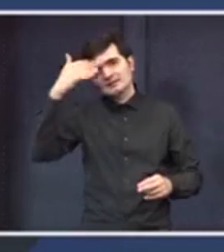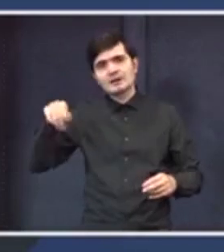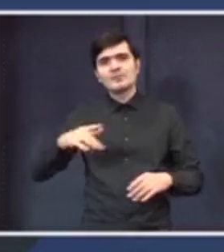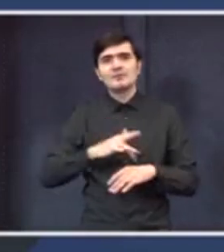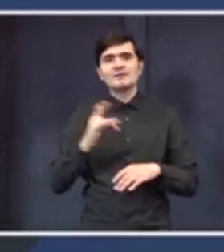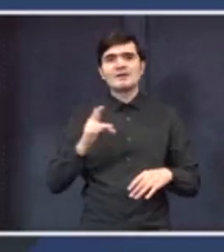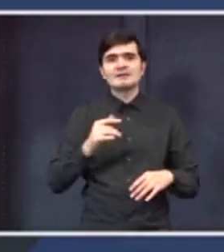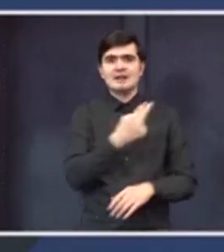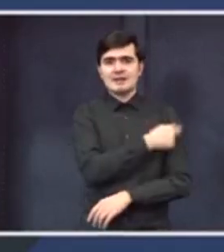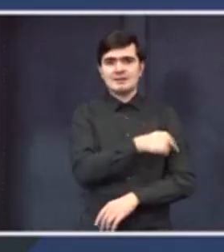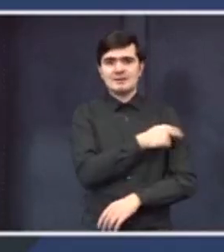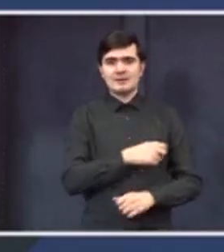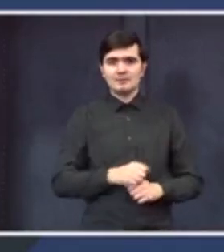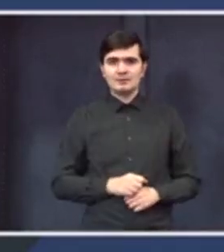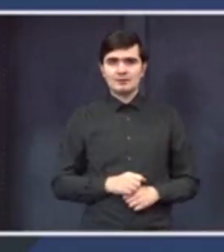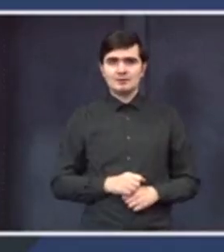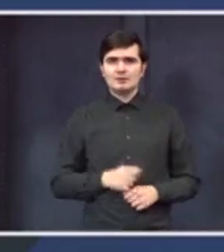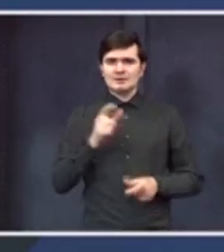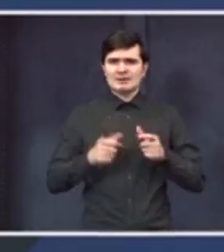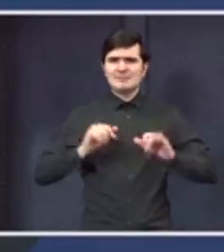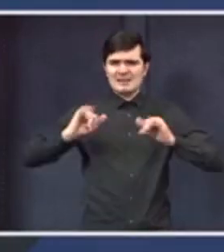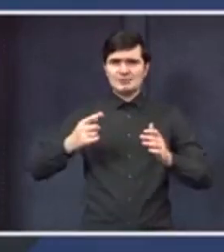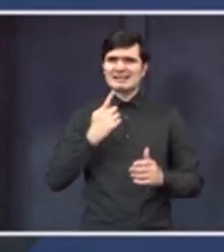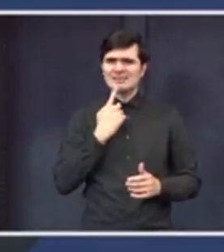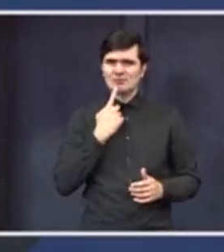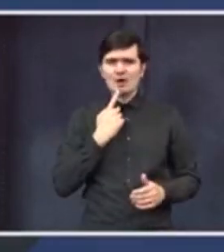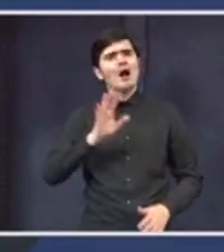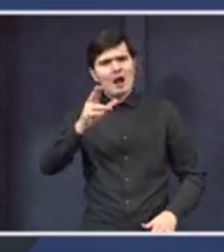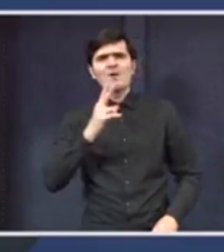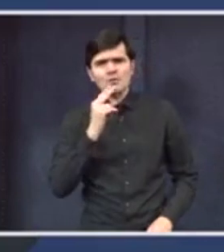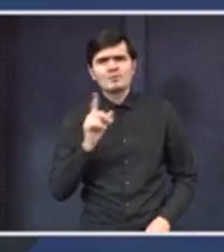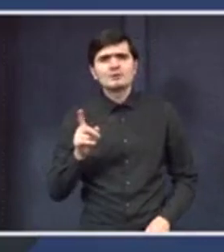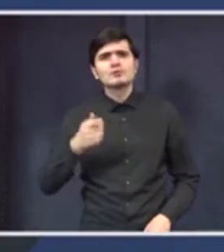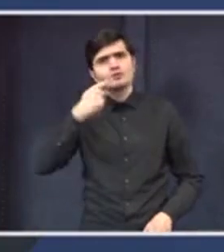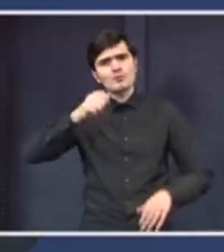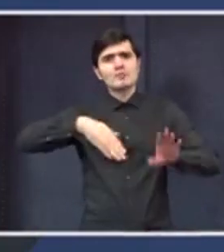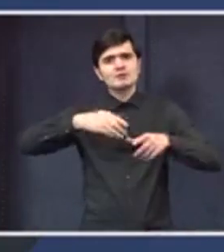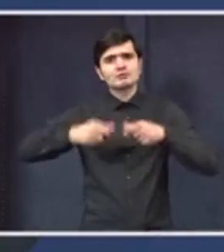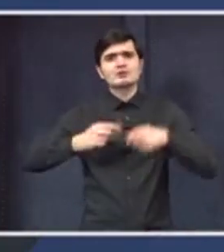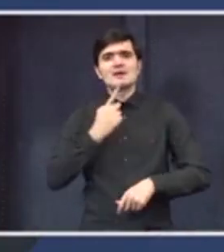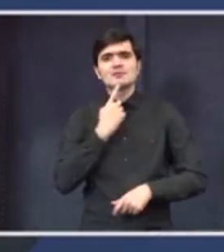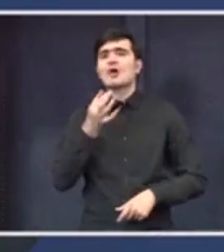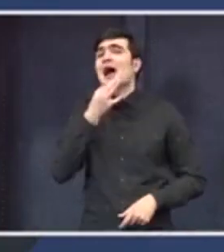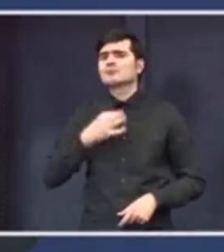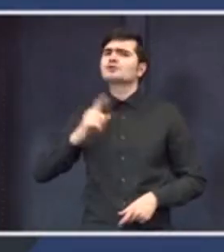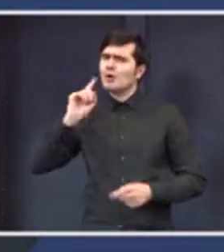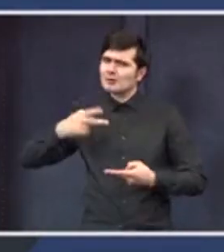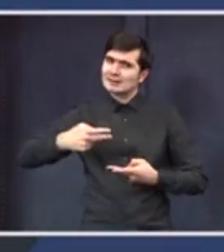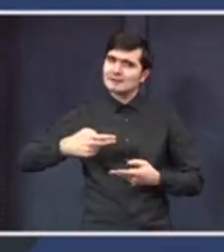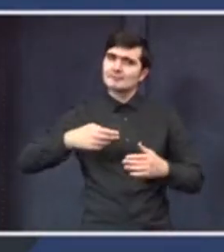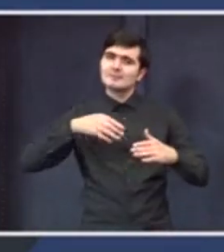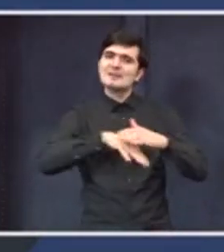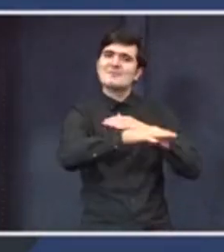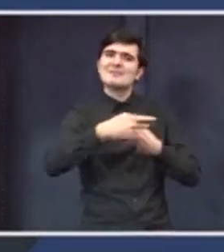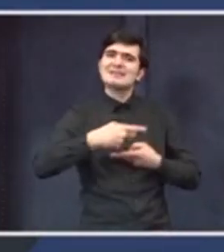infecții nosocomiale. Punctual pe situația de la Timișoara. La Timișoara am discutat cu domnul ministru. A spus că va trimite corpul de control la un moment dat,